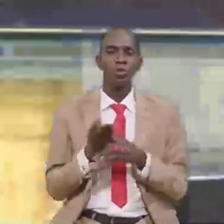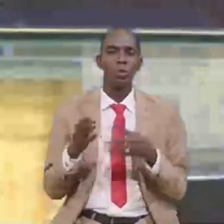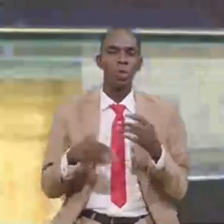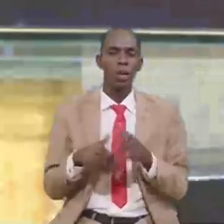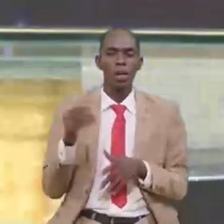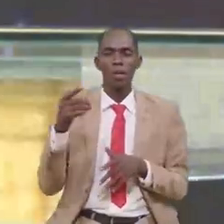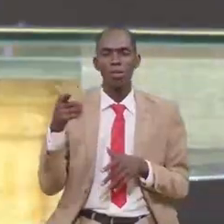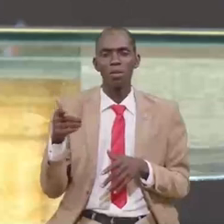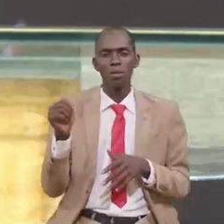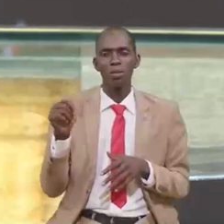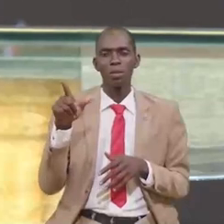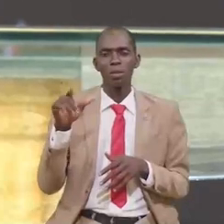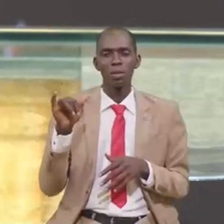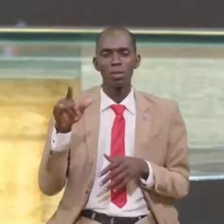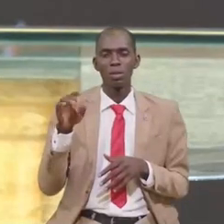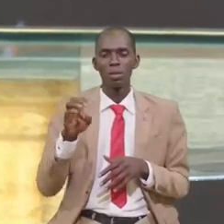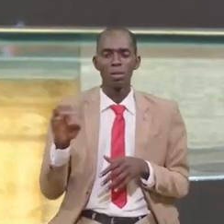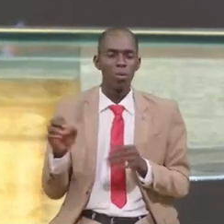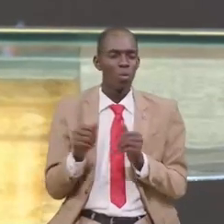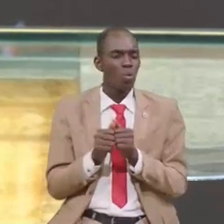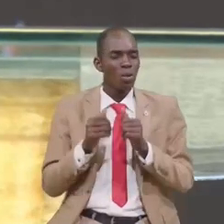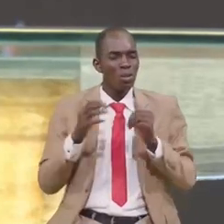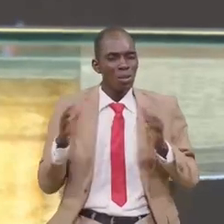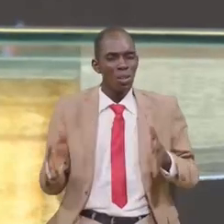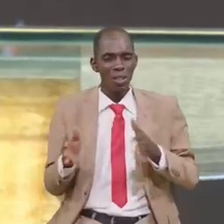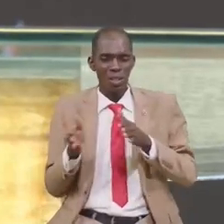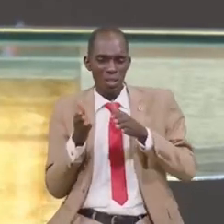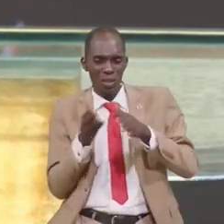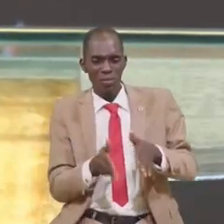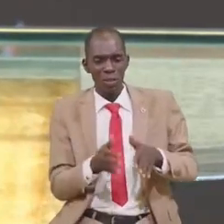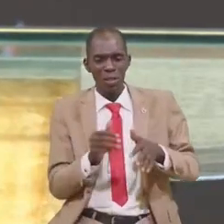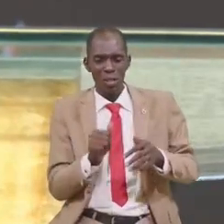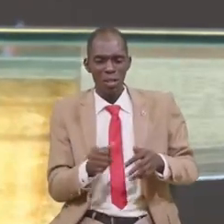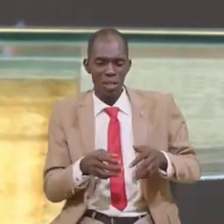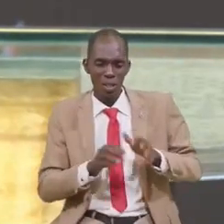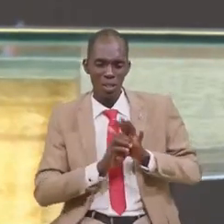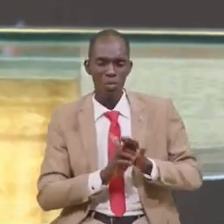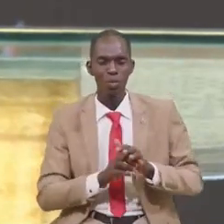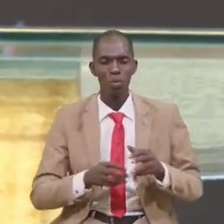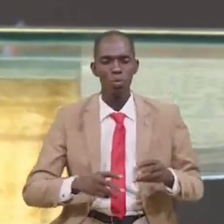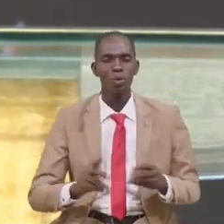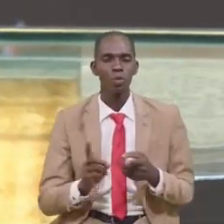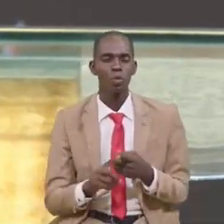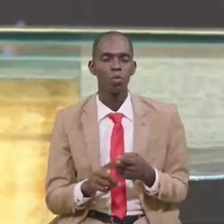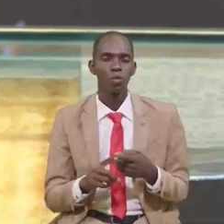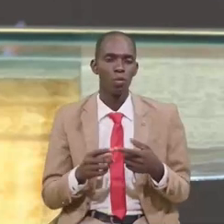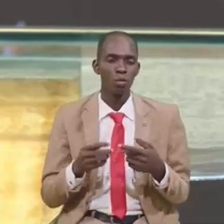leur synagogue dans toute la Galilée, sans négliger un lieu,